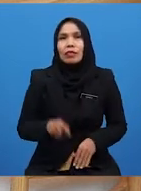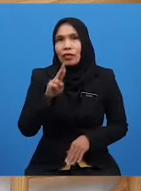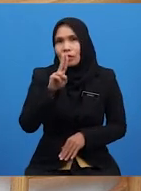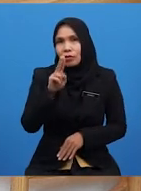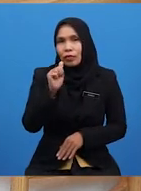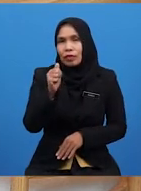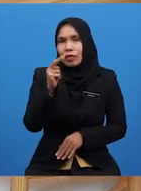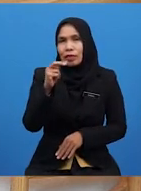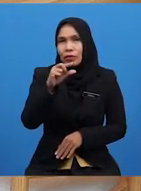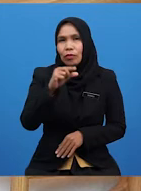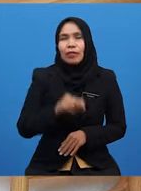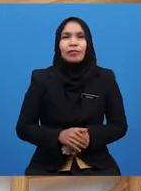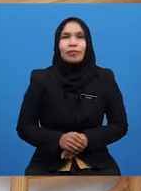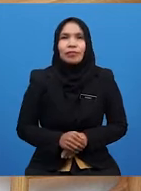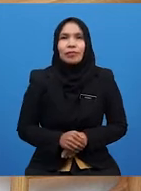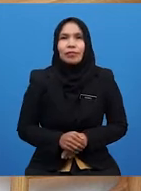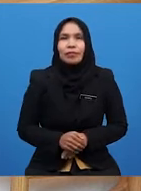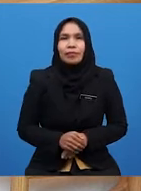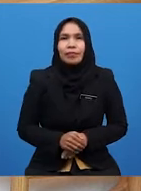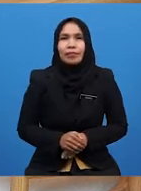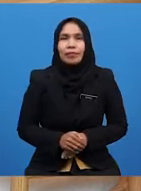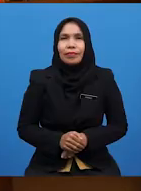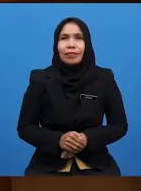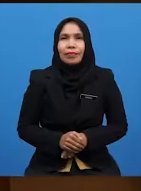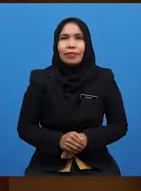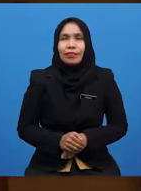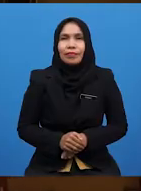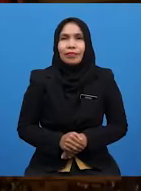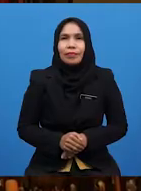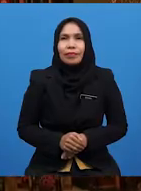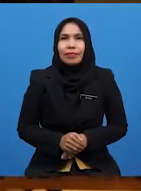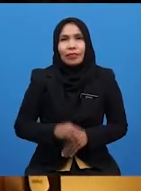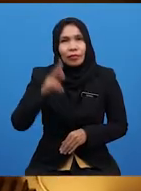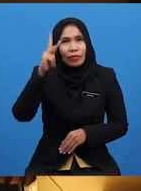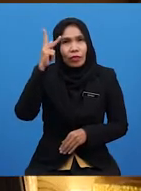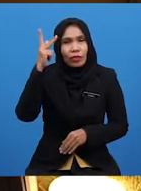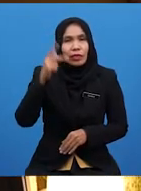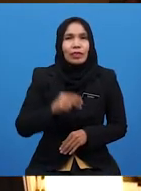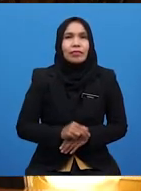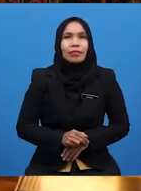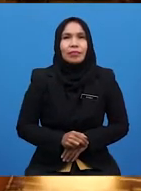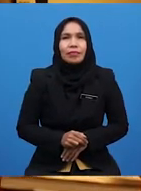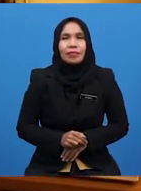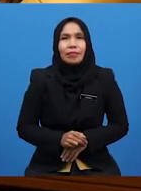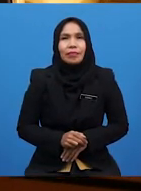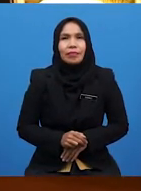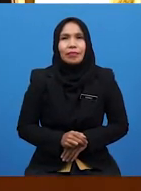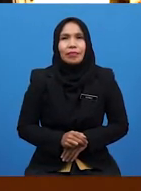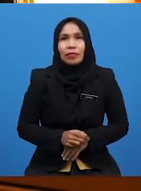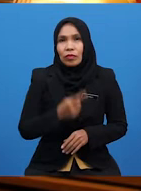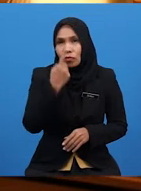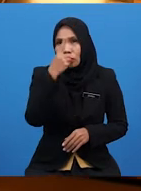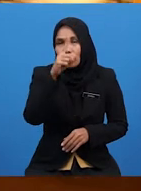fungsi setiap ruang dapat dipisahkan konsep inti redesign bertujuan